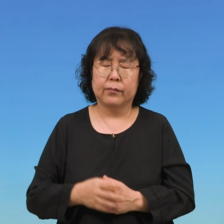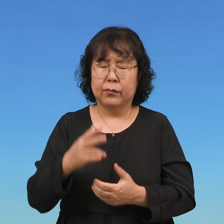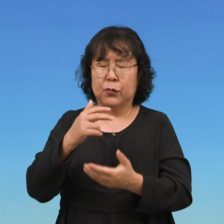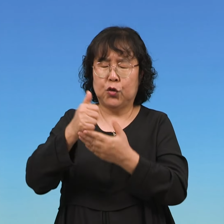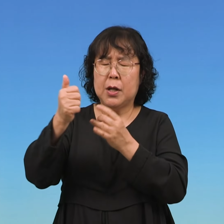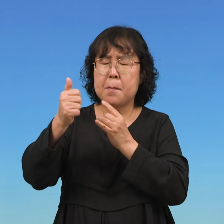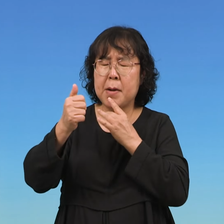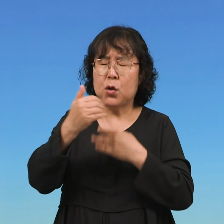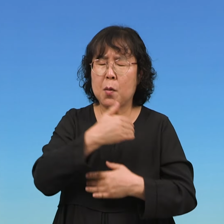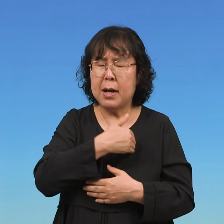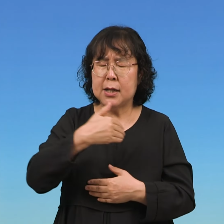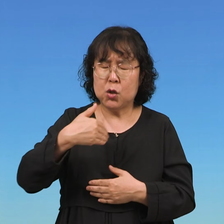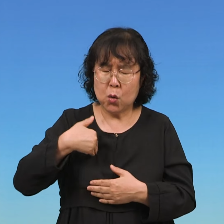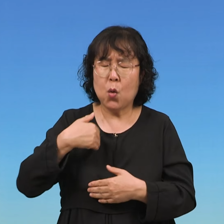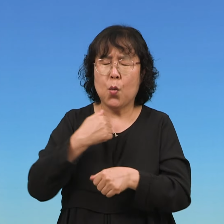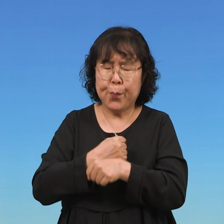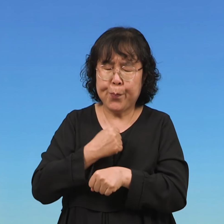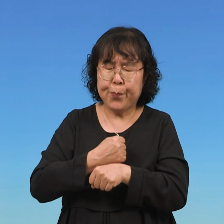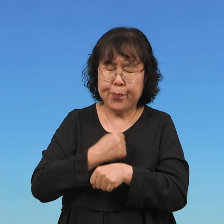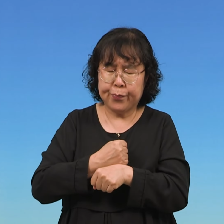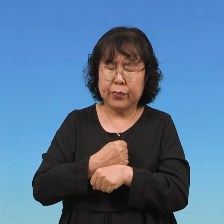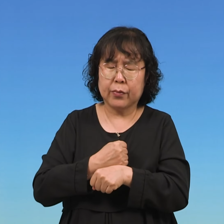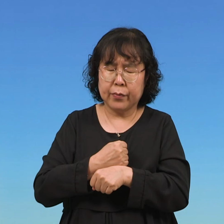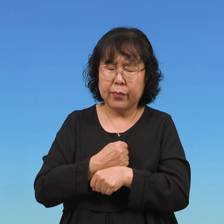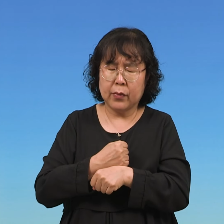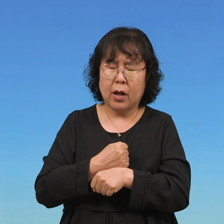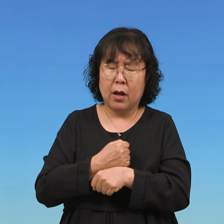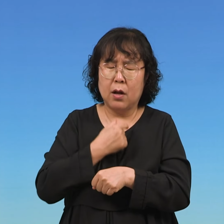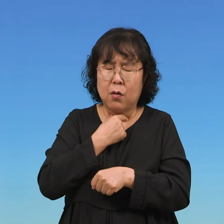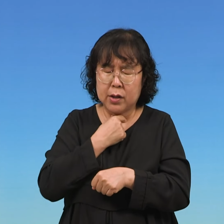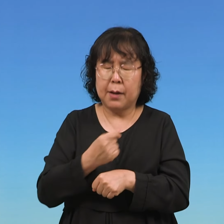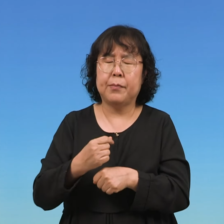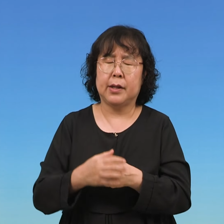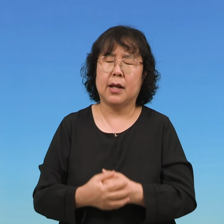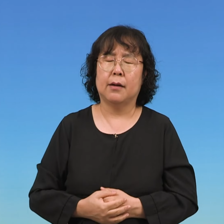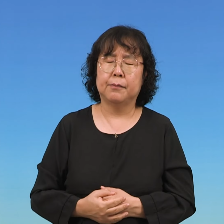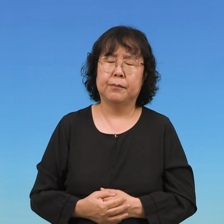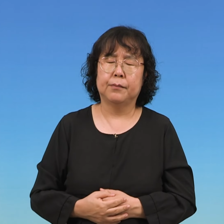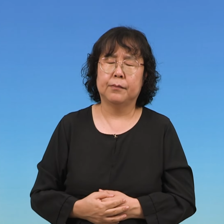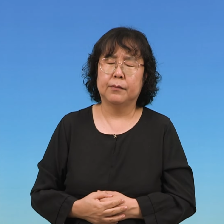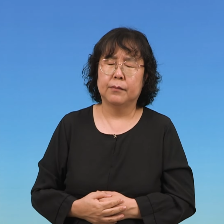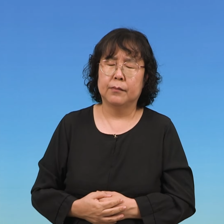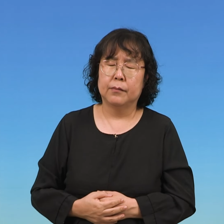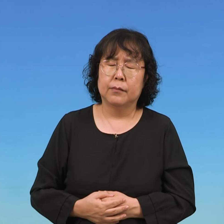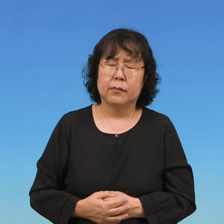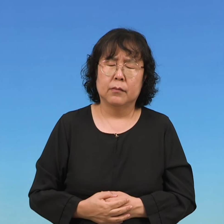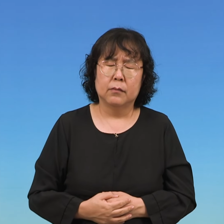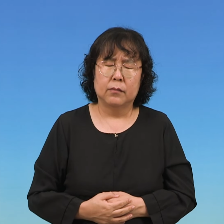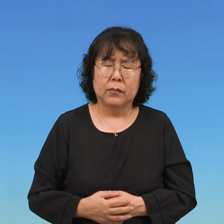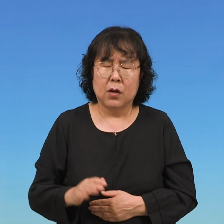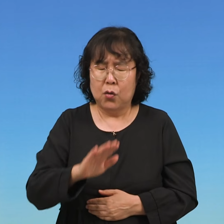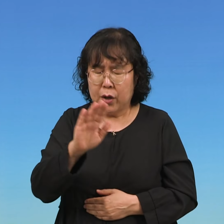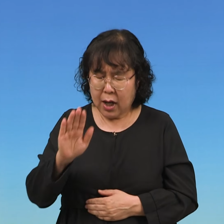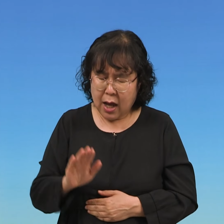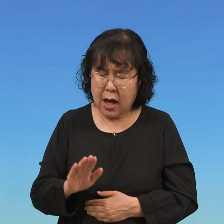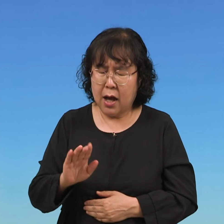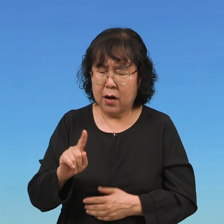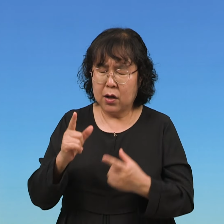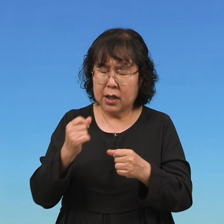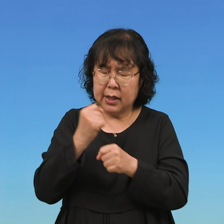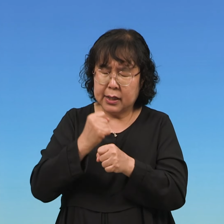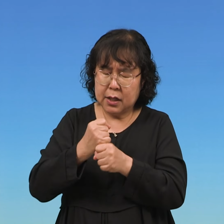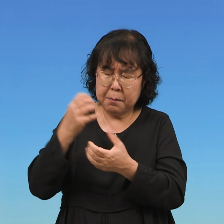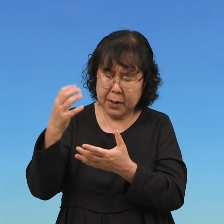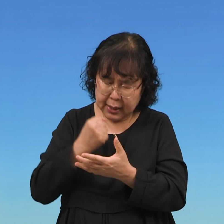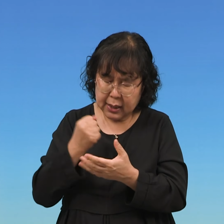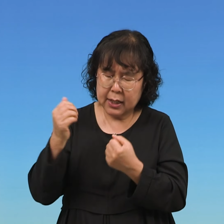주님 하나님만으로 만족할 경우라니 감사 건강을 감성을 축복케 하여 주시옵시고 아버지 주례가 이렇게 지었다 모든 것들을